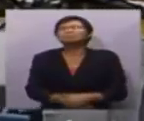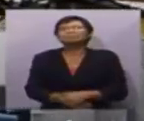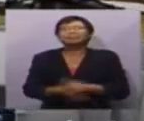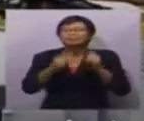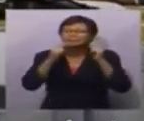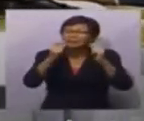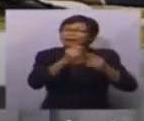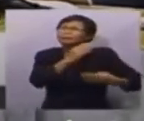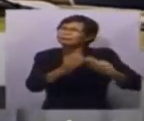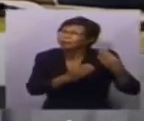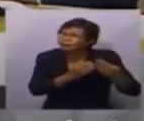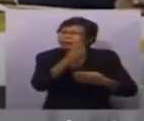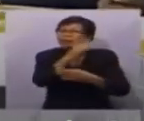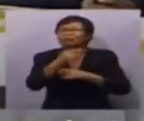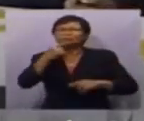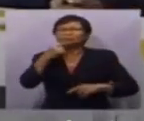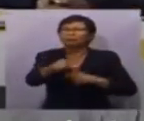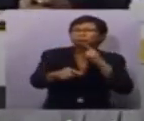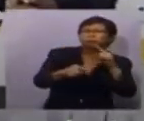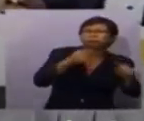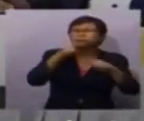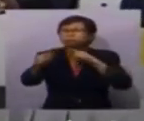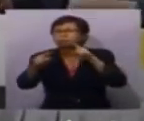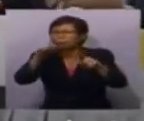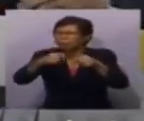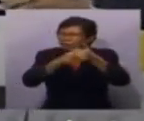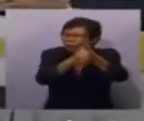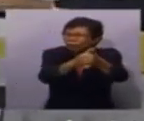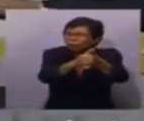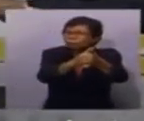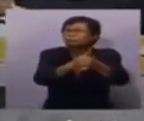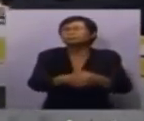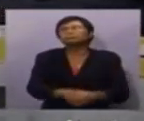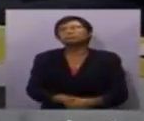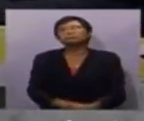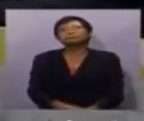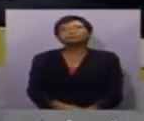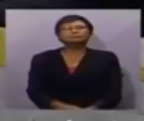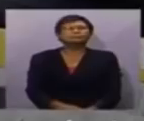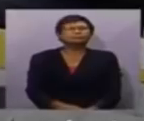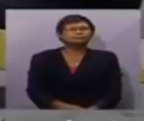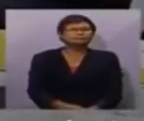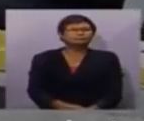tata etika dan arahan-arahan yang dikeluarkan